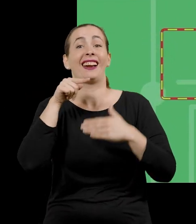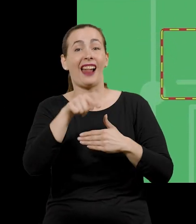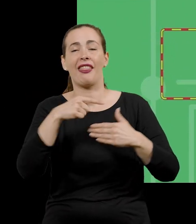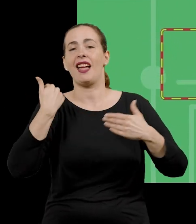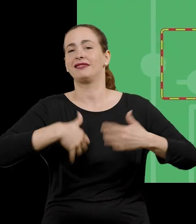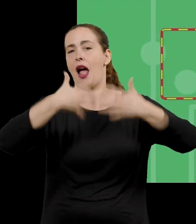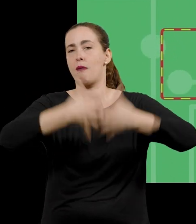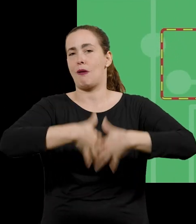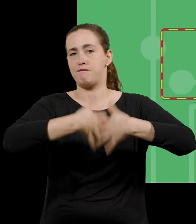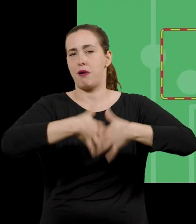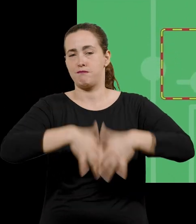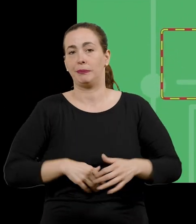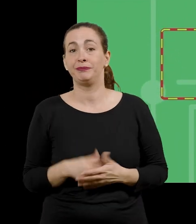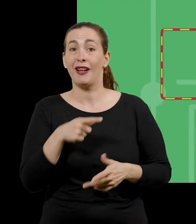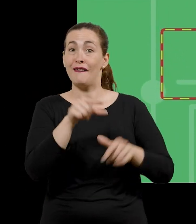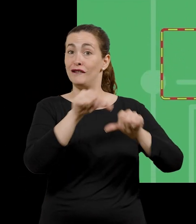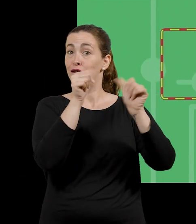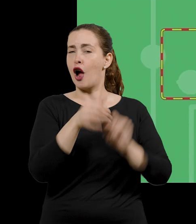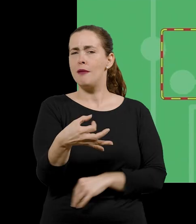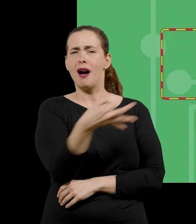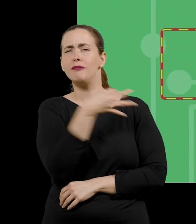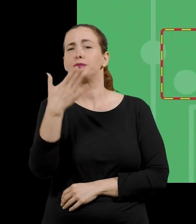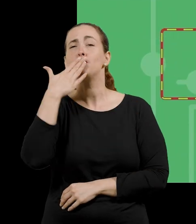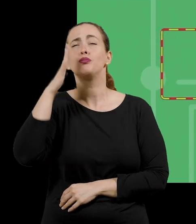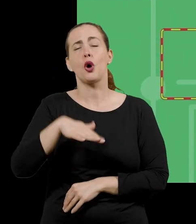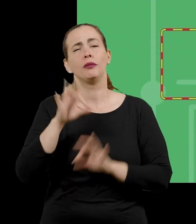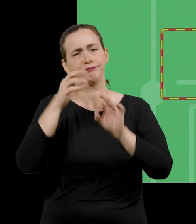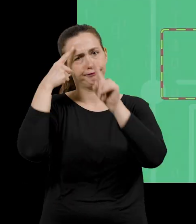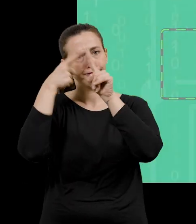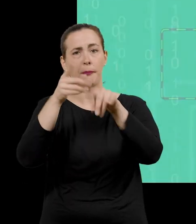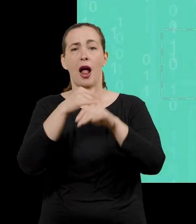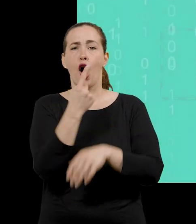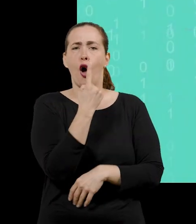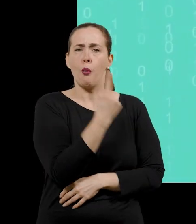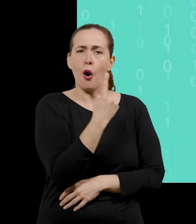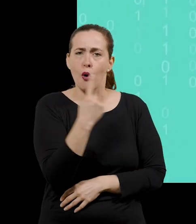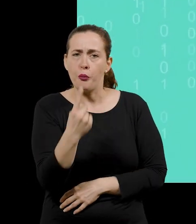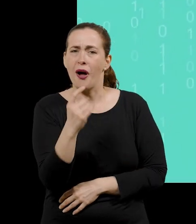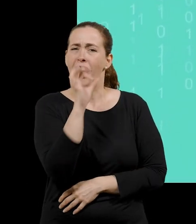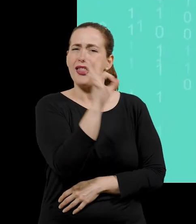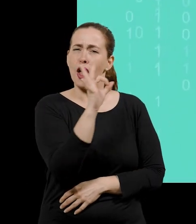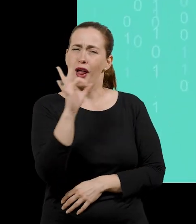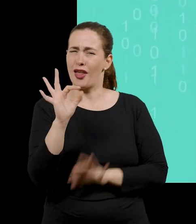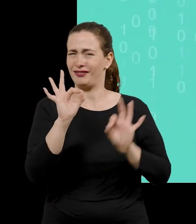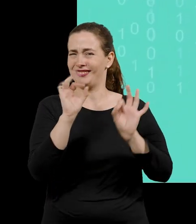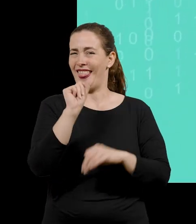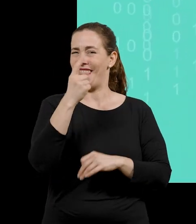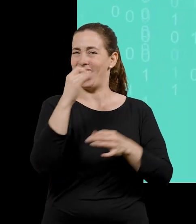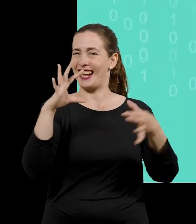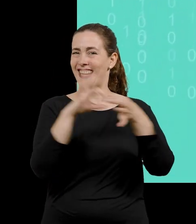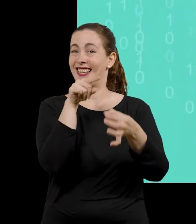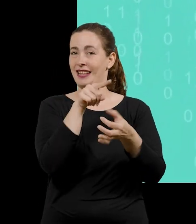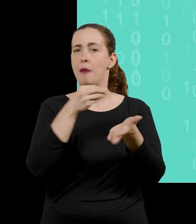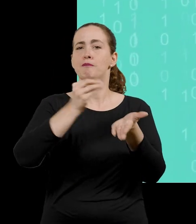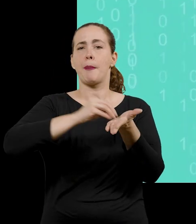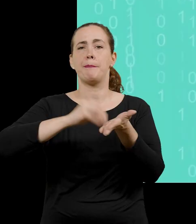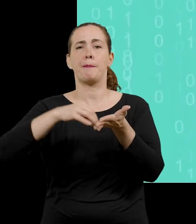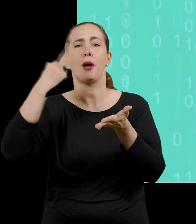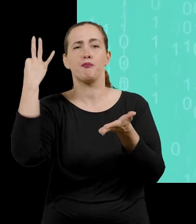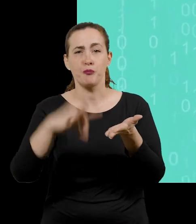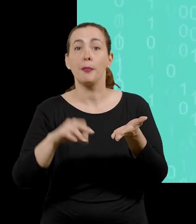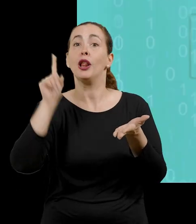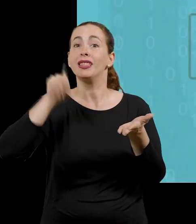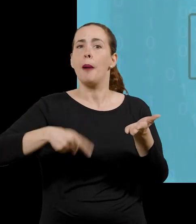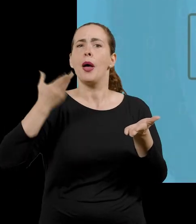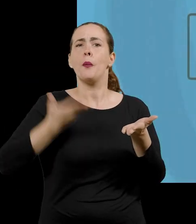i s'activa el circuit. Aquest comportament els fa ideals per implementar físicament els uns i zeros de les aplicacions